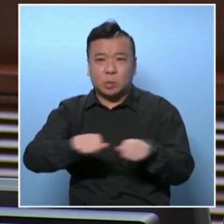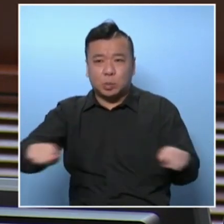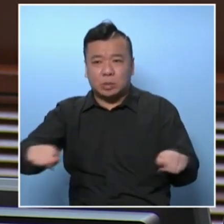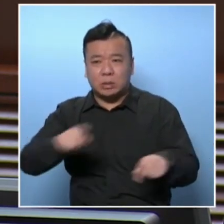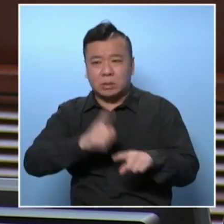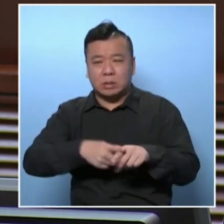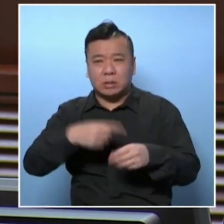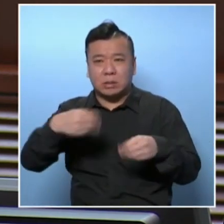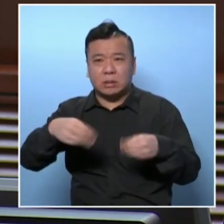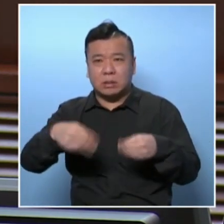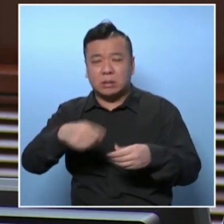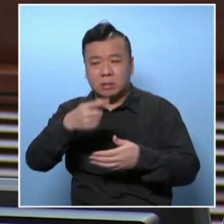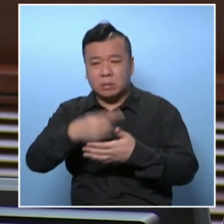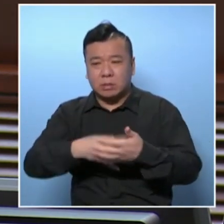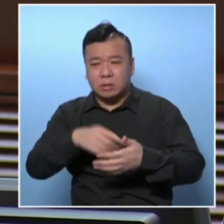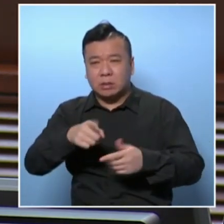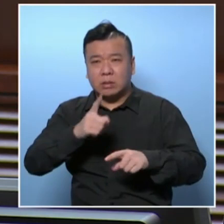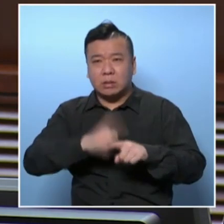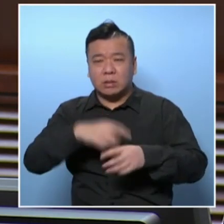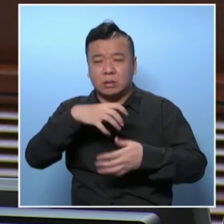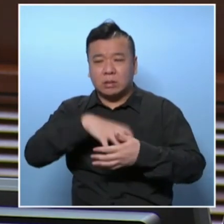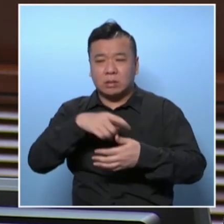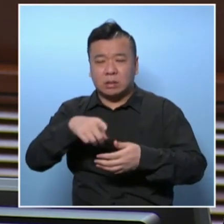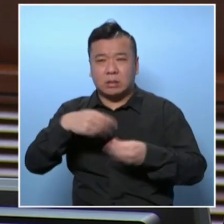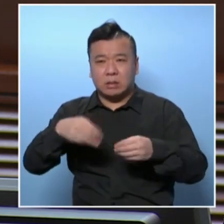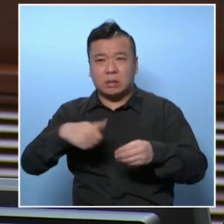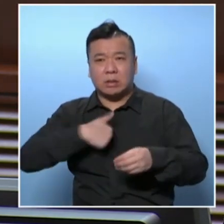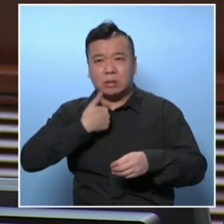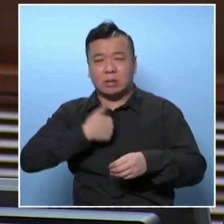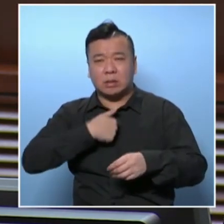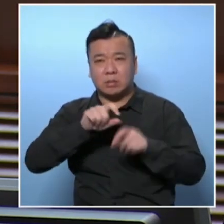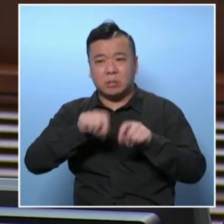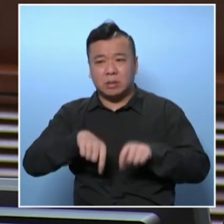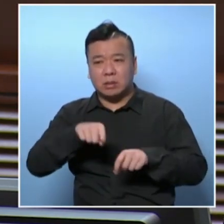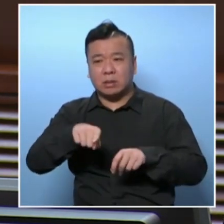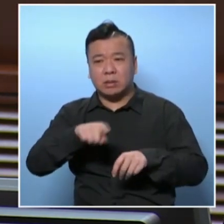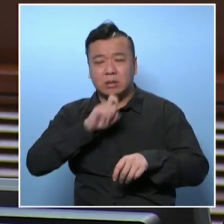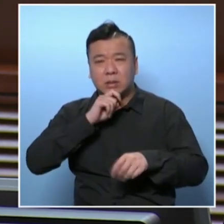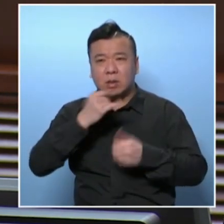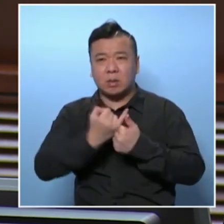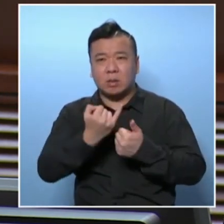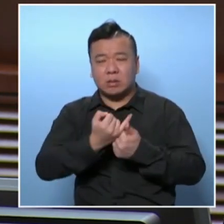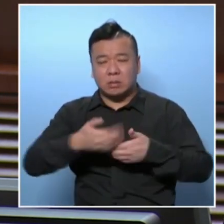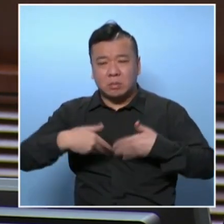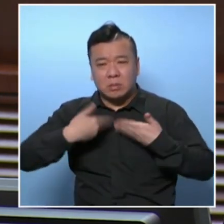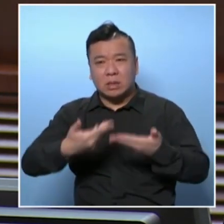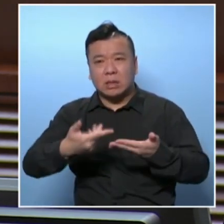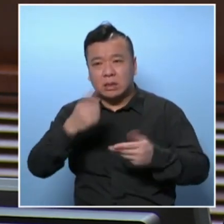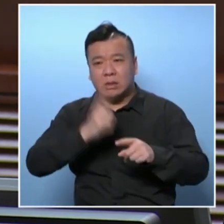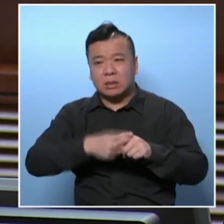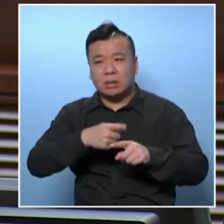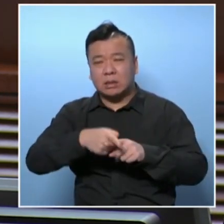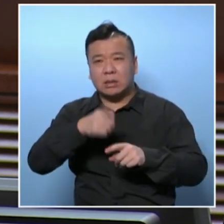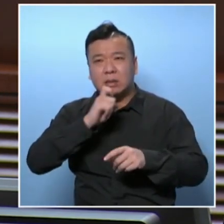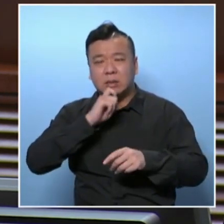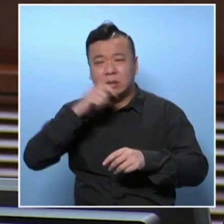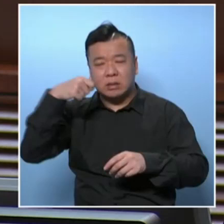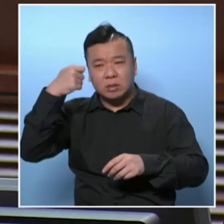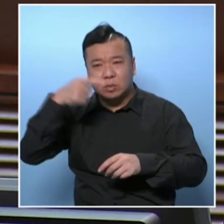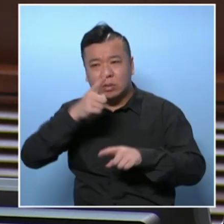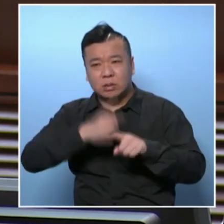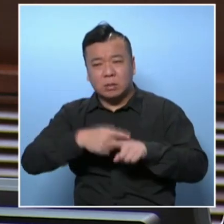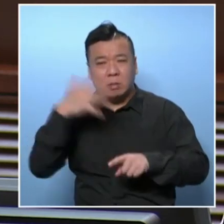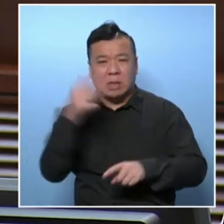無論教育的制度本身，以至教師的質素、學生出來的表現，社會上面都是有大量的批評